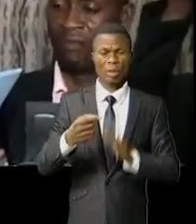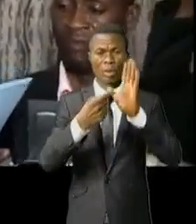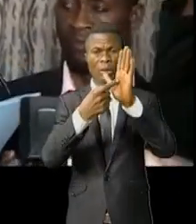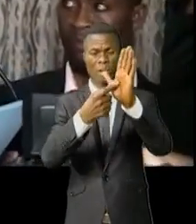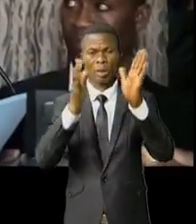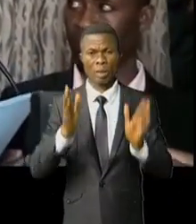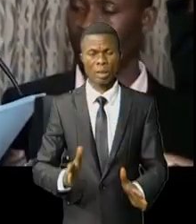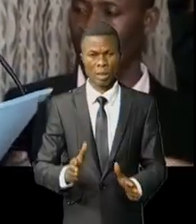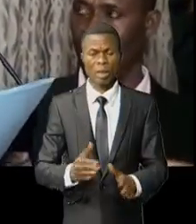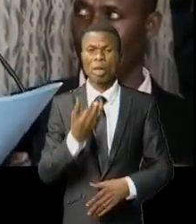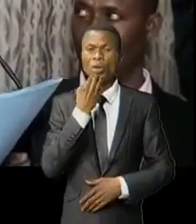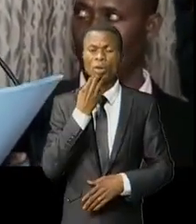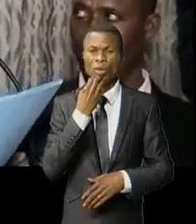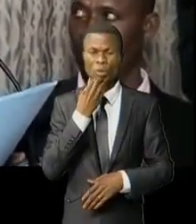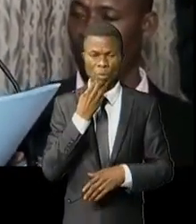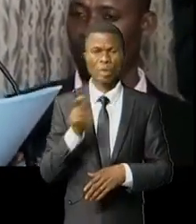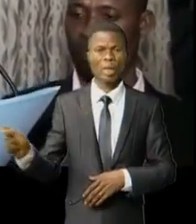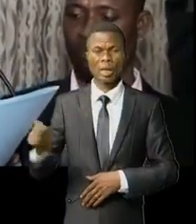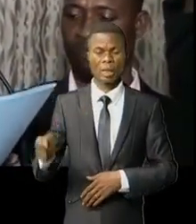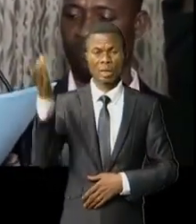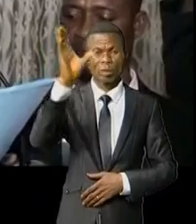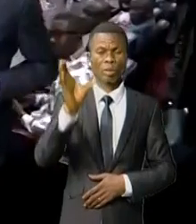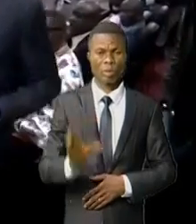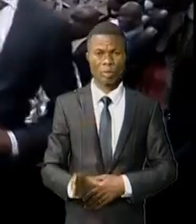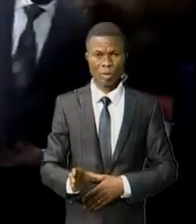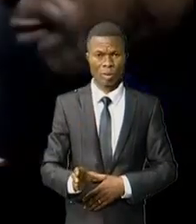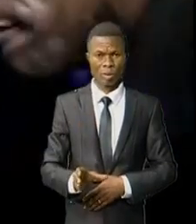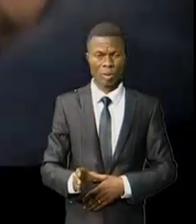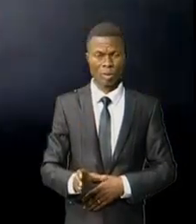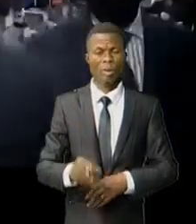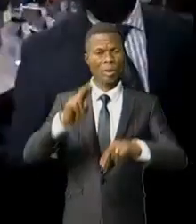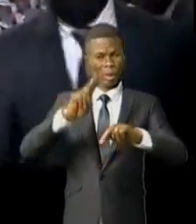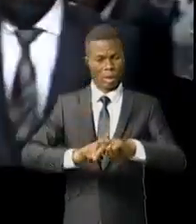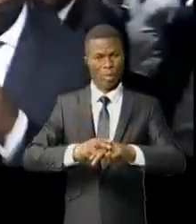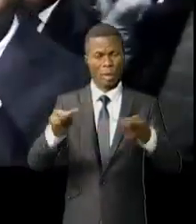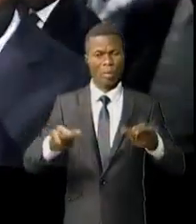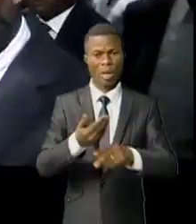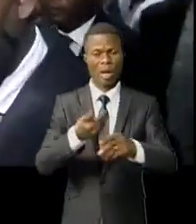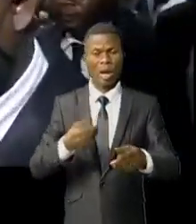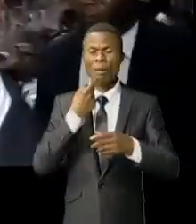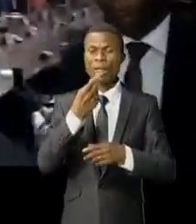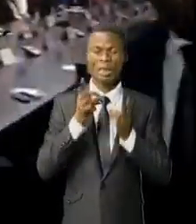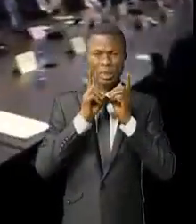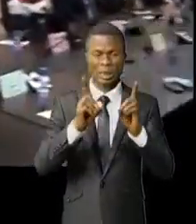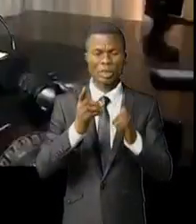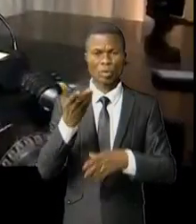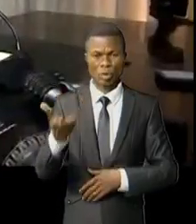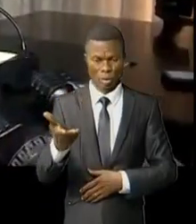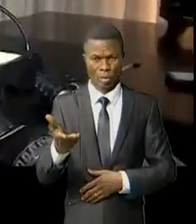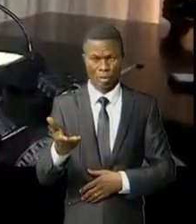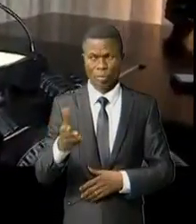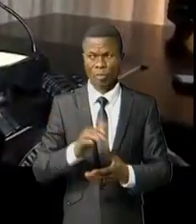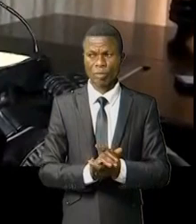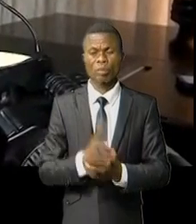représentant de l'inspecteur de la territoriale Congo central à prendre son fauteuil avant de prononcer son mot de circonstance.